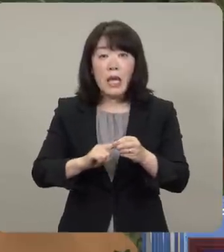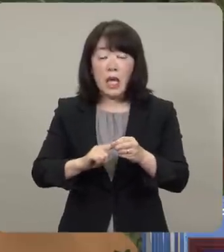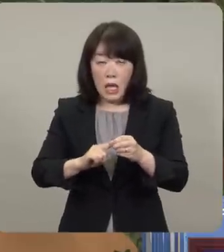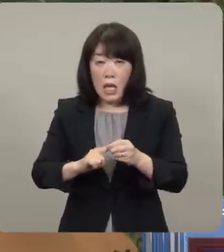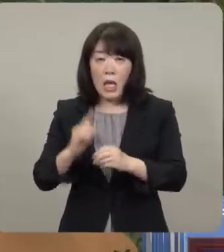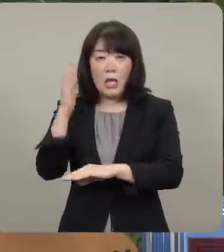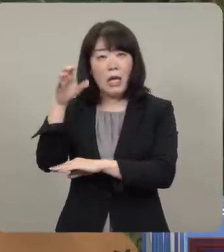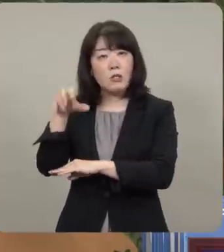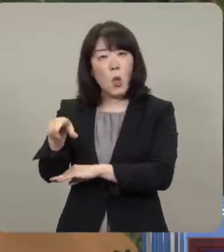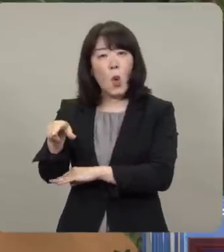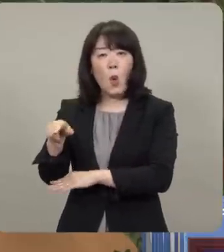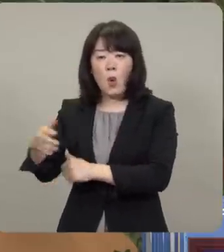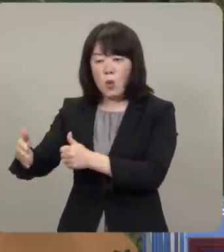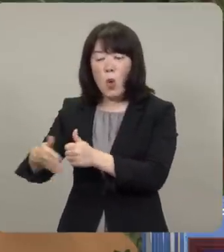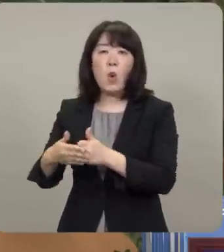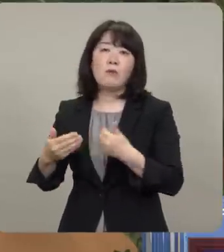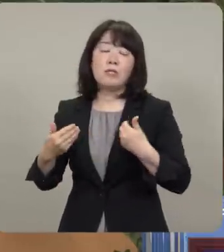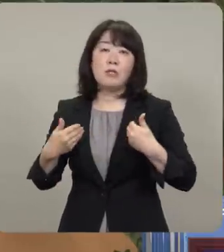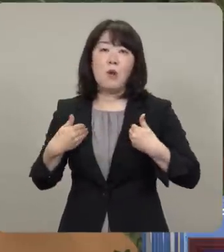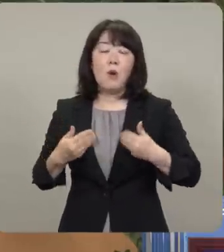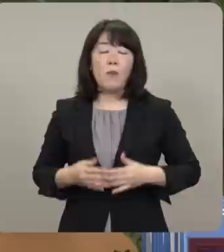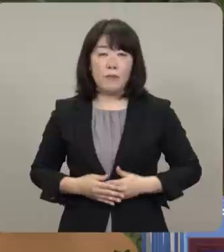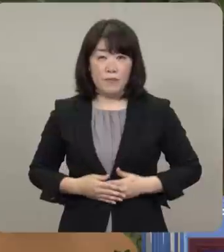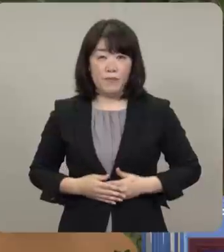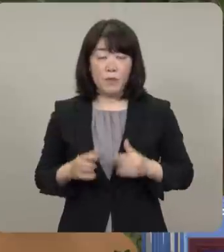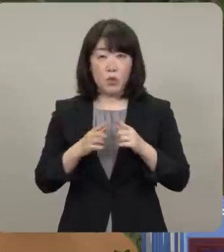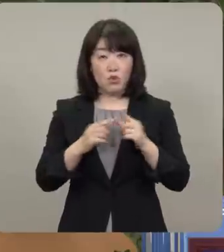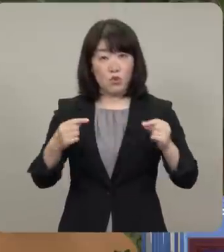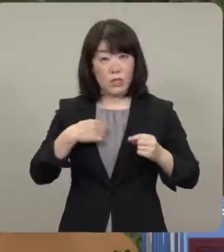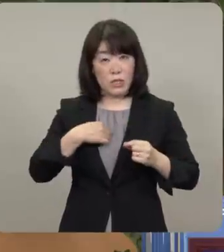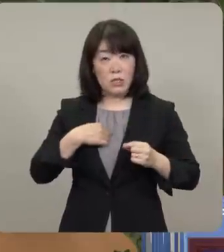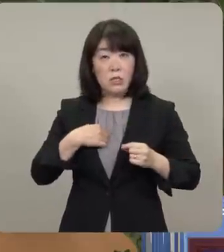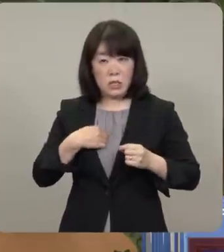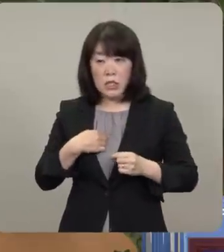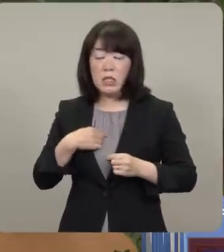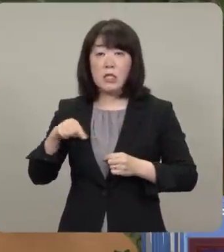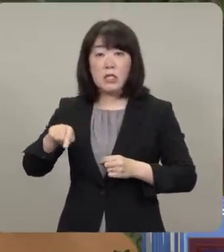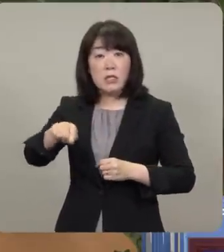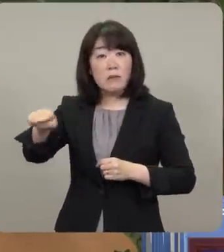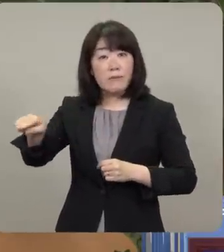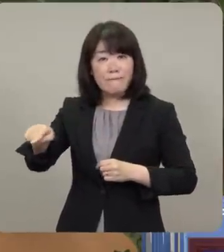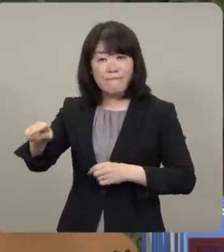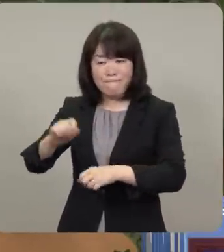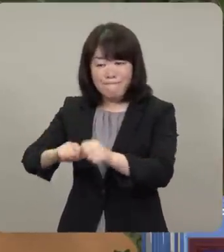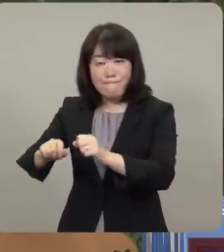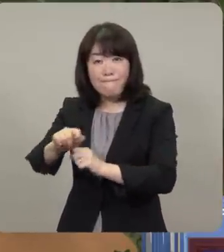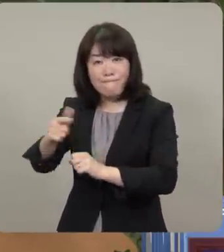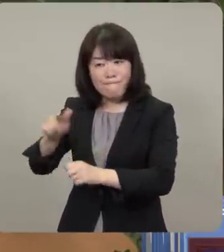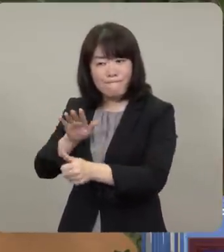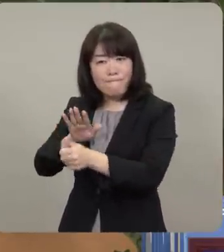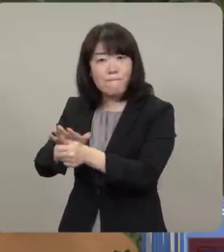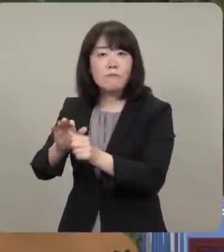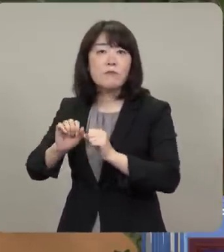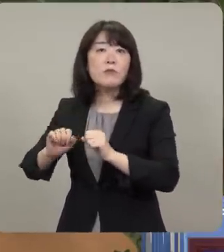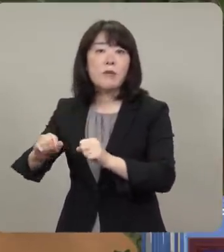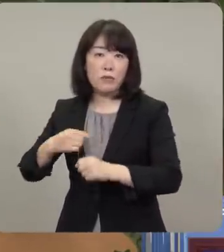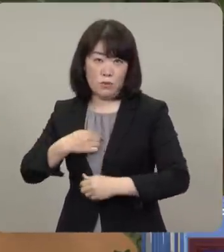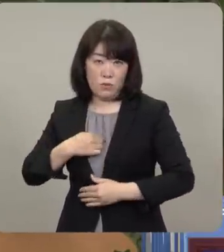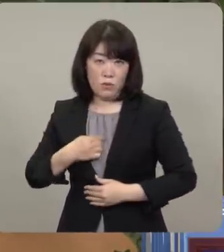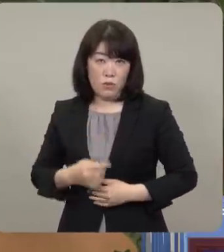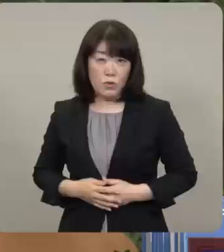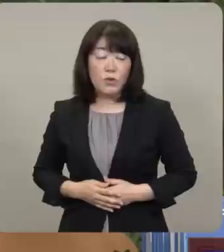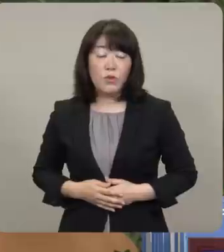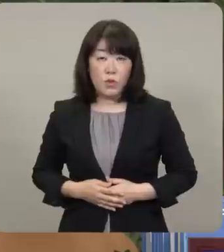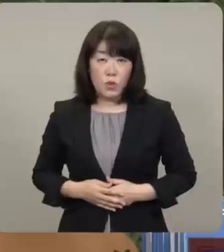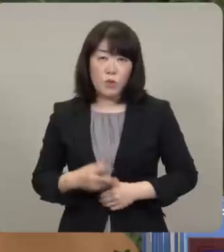協力が不可欠です国は自治体のさまざまな取り組みをサポート致しますワクチン